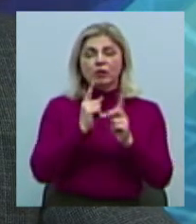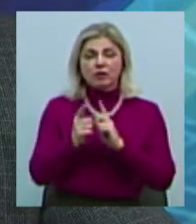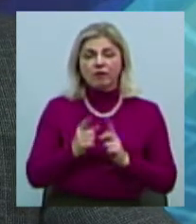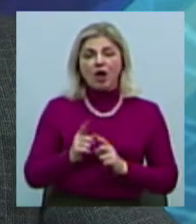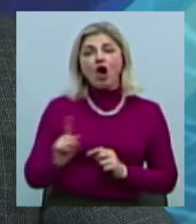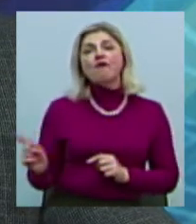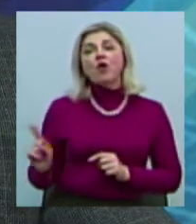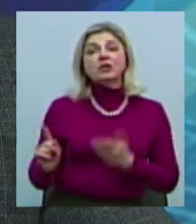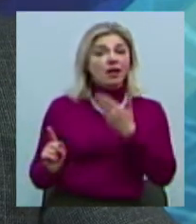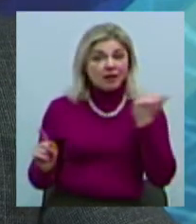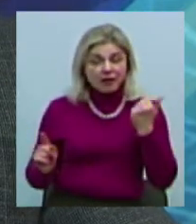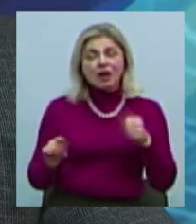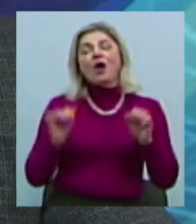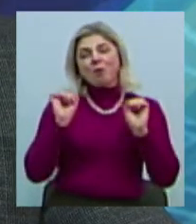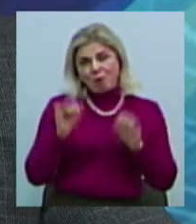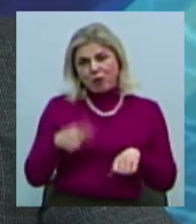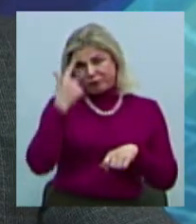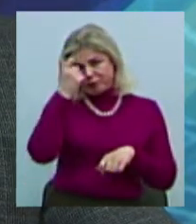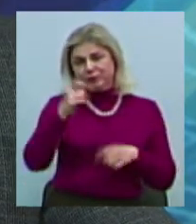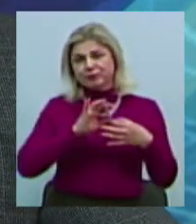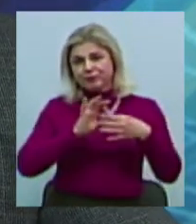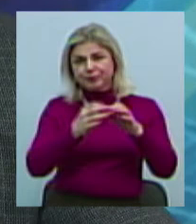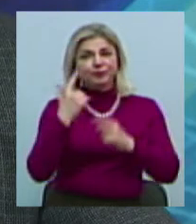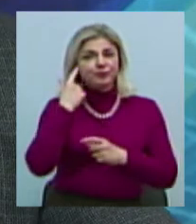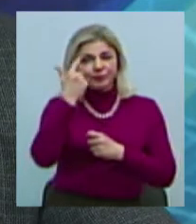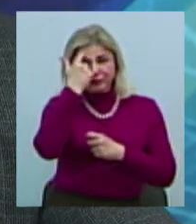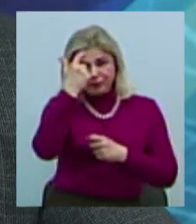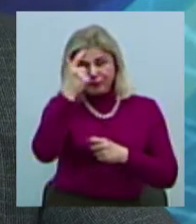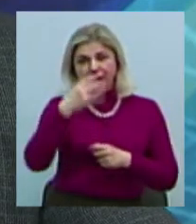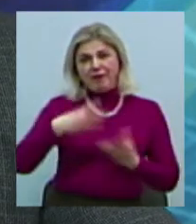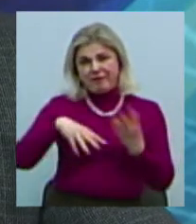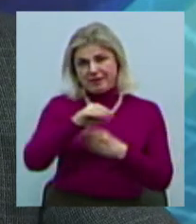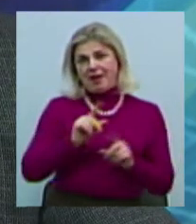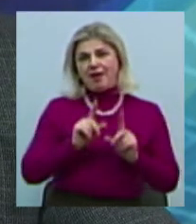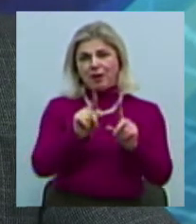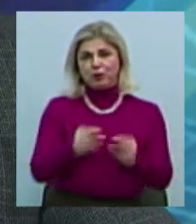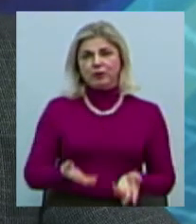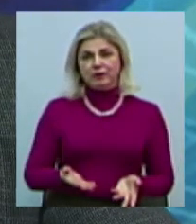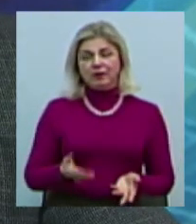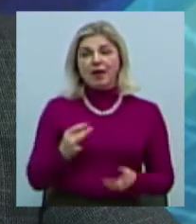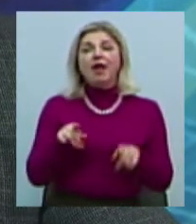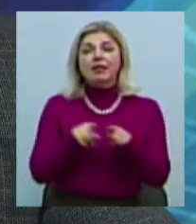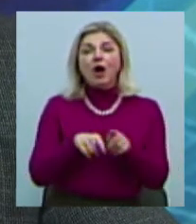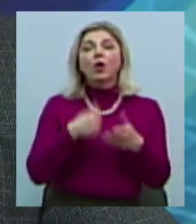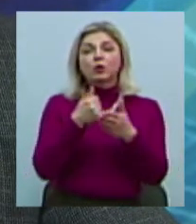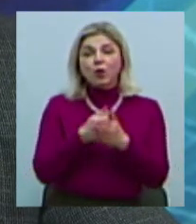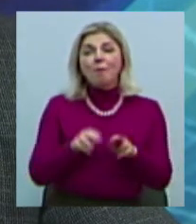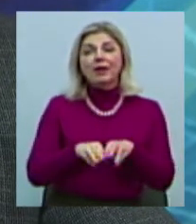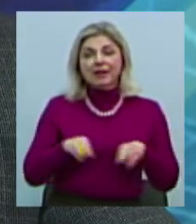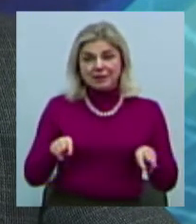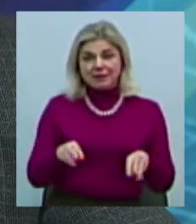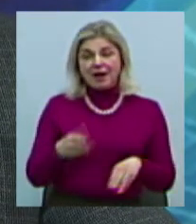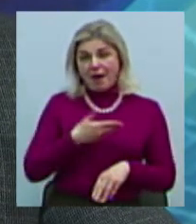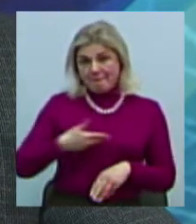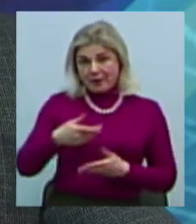нет никакого, можно ехать. Там все пошло по цепочке, и все едут там. Ну, і так до міністра, можливо, навіть вище